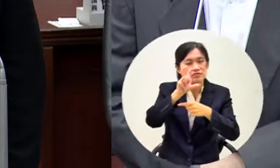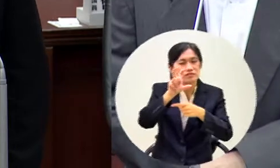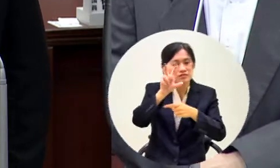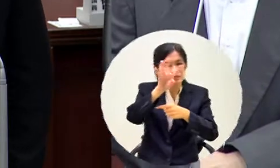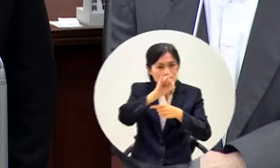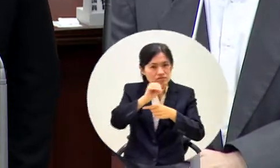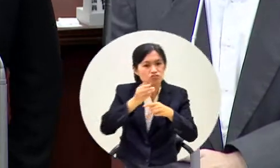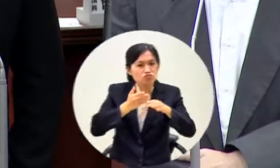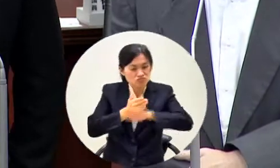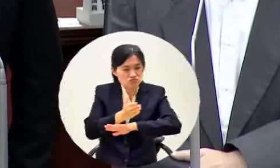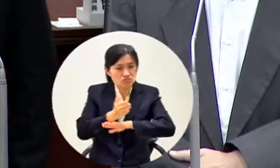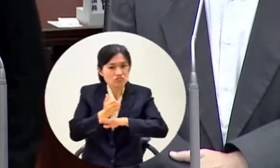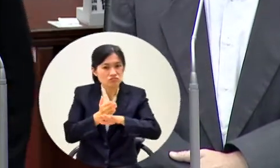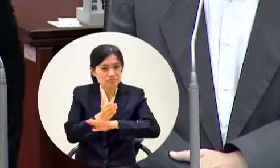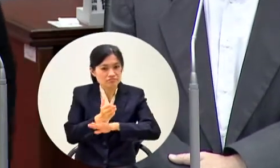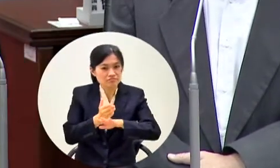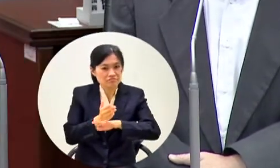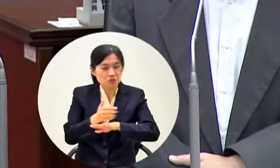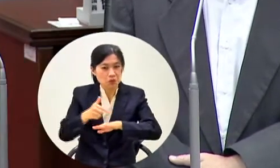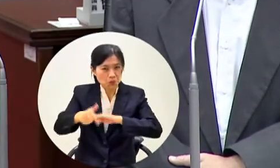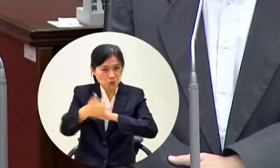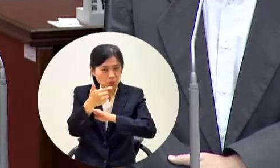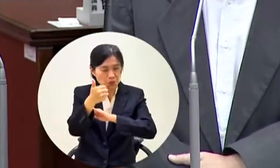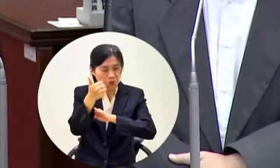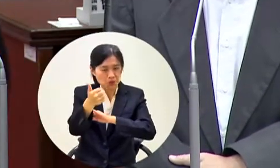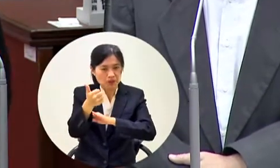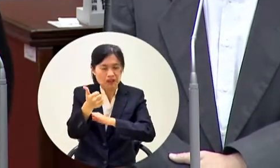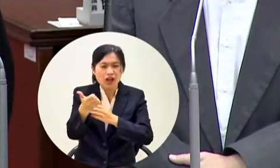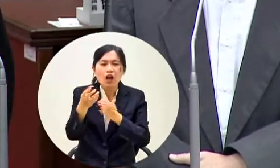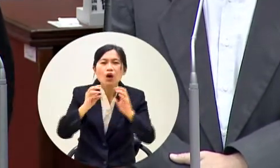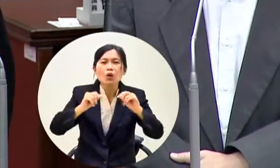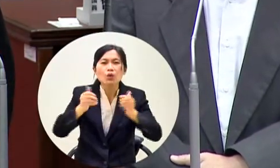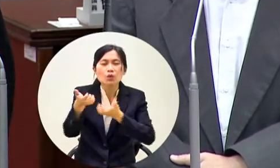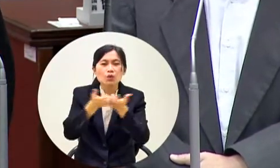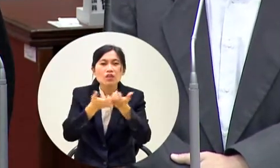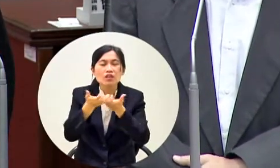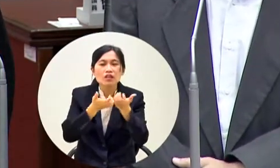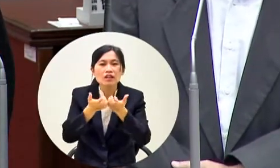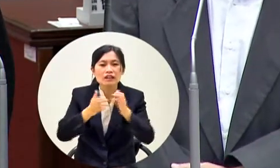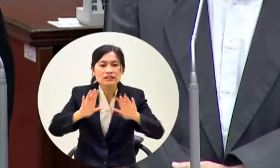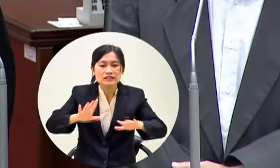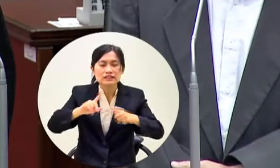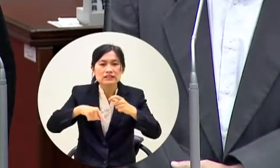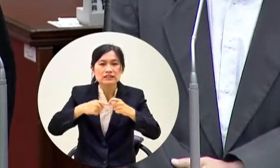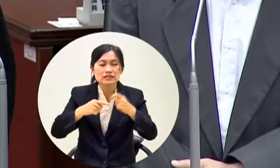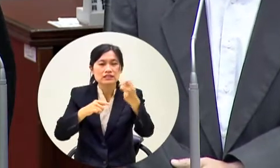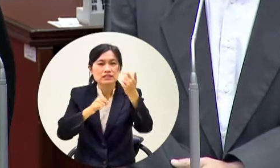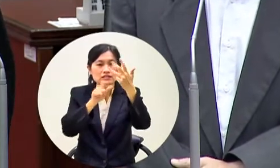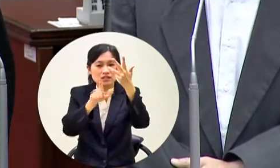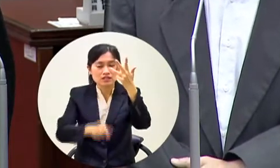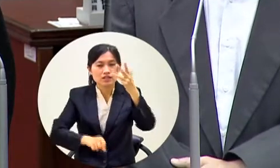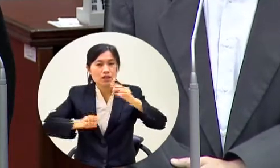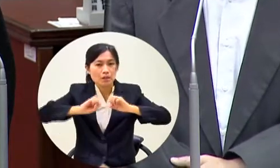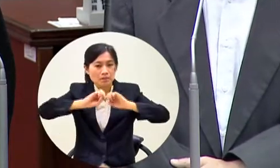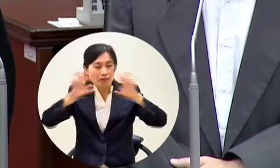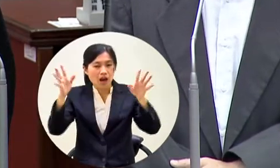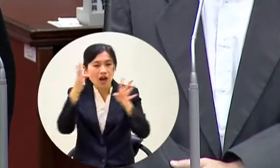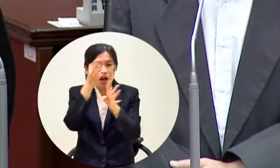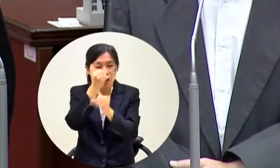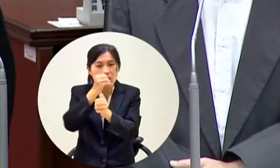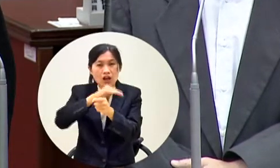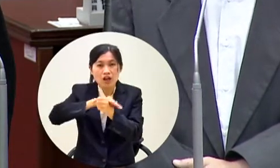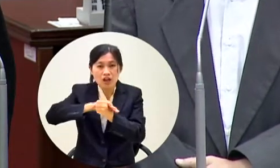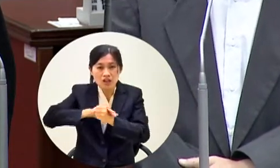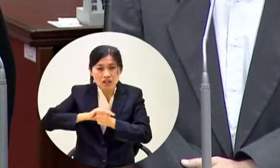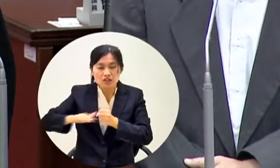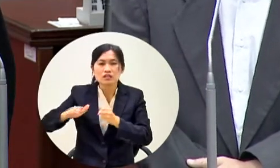前哈，进度目前是超前啦。啊，土地分配的部分，我伫咧今年的8月也已经公告期末。啊，所以预定这